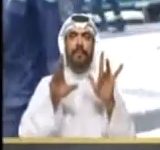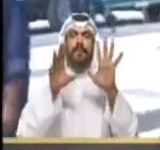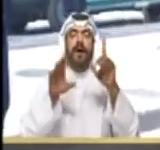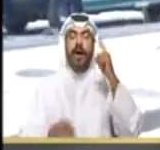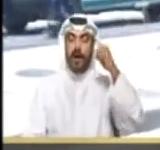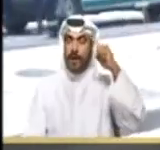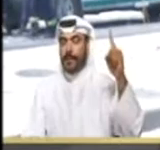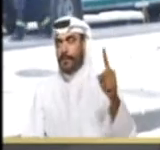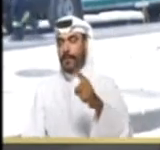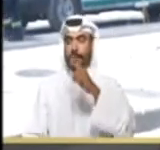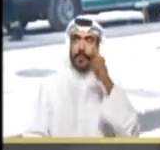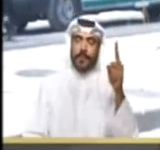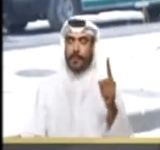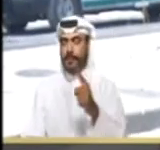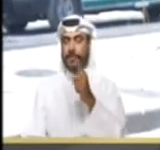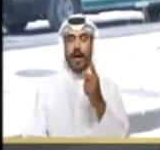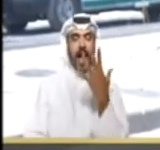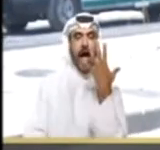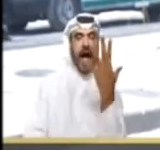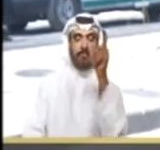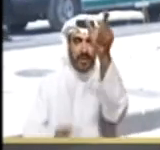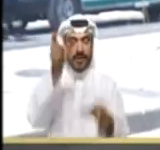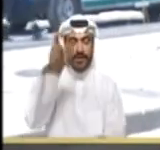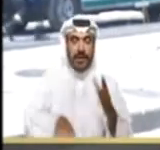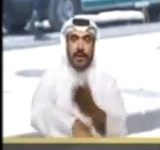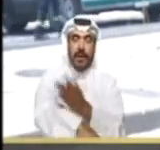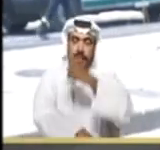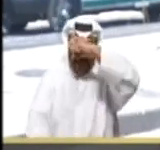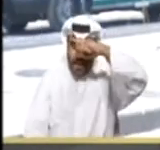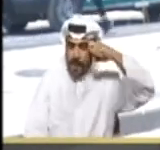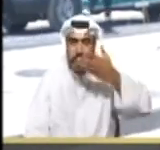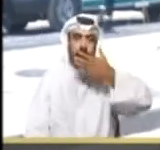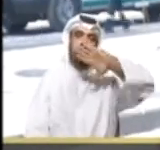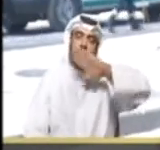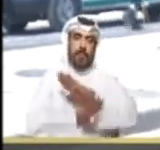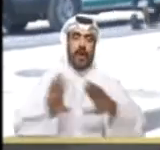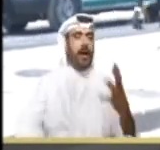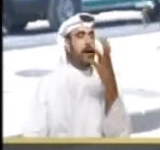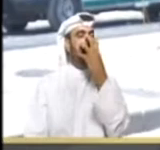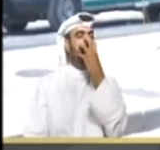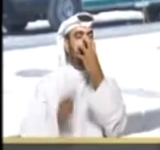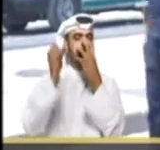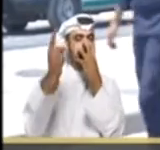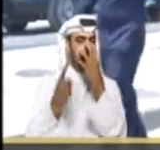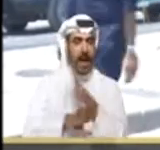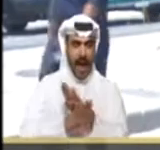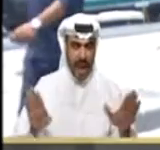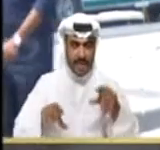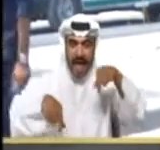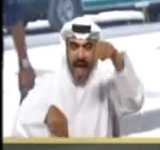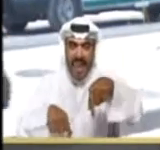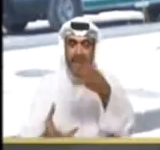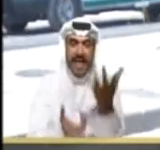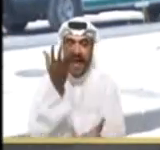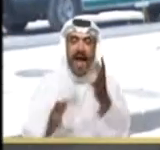إلى إصابة 5 إطفائيين بإجهاد حراري، والحمد لله الآن هم يتلقون العلاج، والآن الحريق سيطر عليه